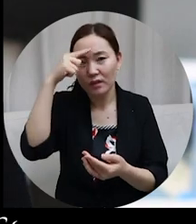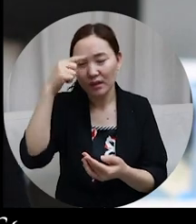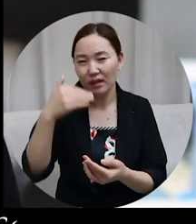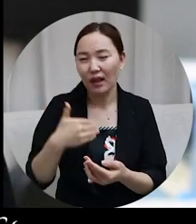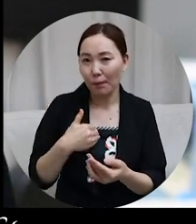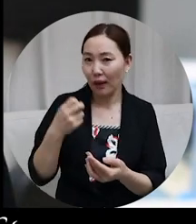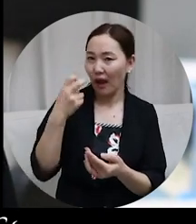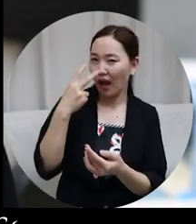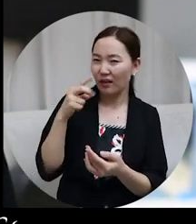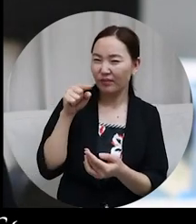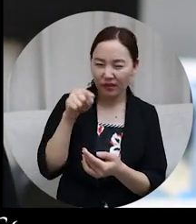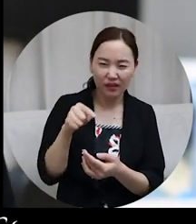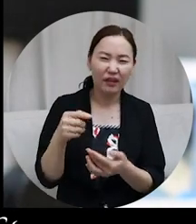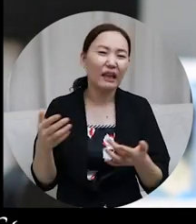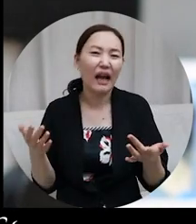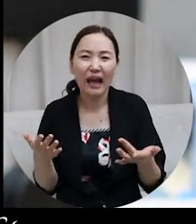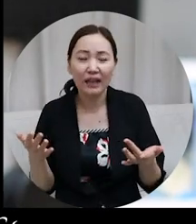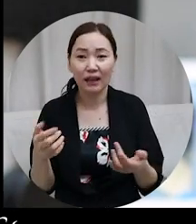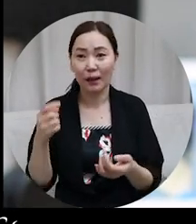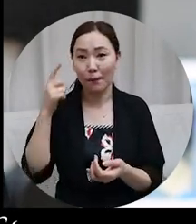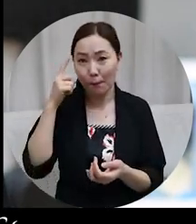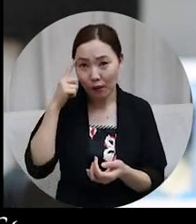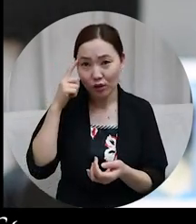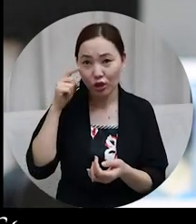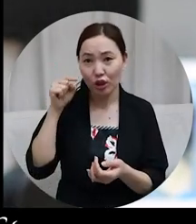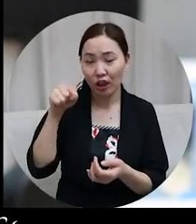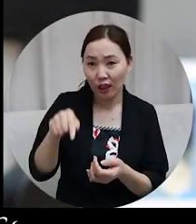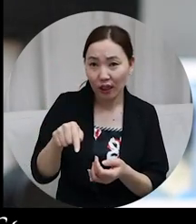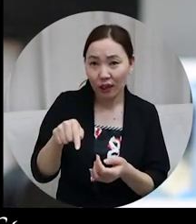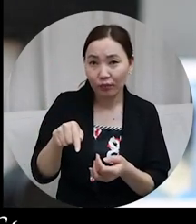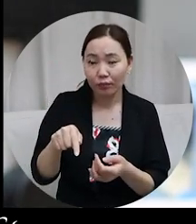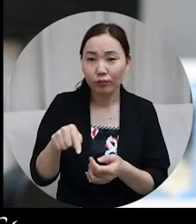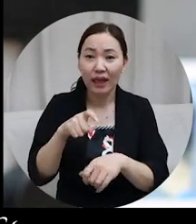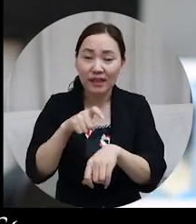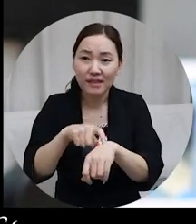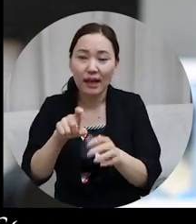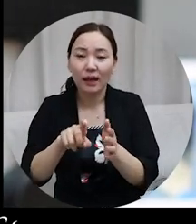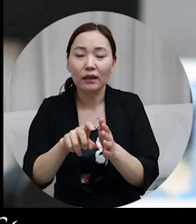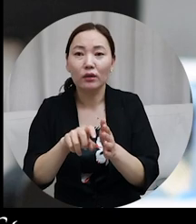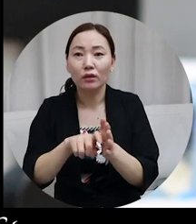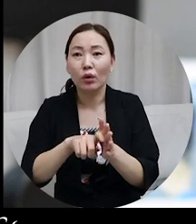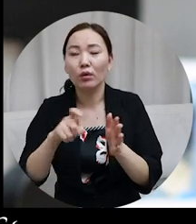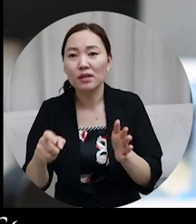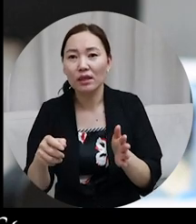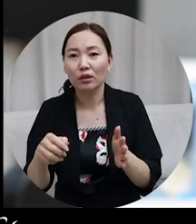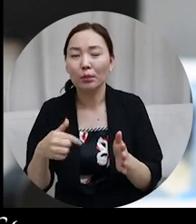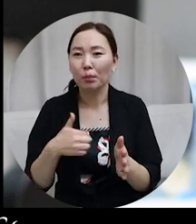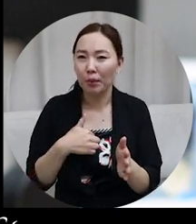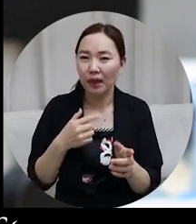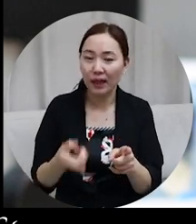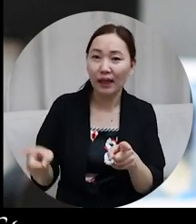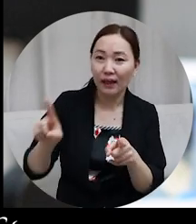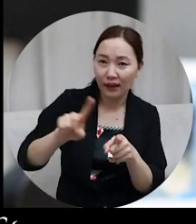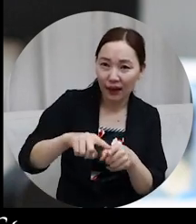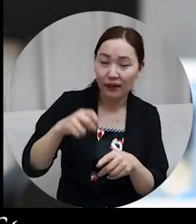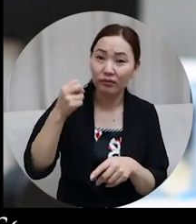нөгөө хариу сонссон, хөвтцсэн, эмлэг төвтцсэн, нүур ингээд тгшэрсэн. Тэгээ эмчнэр одоо яана гэж яхад нэг тийм л юм бодогдсон юм